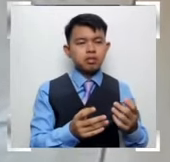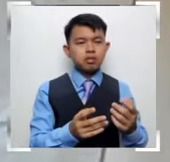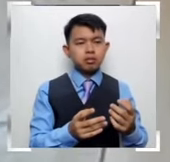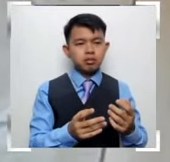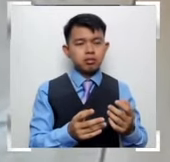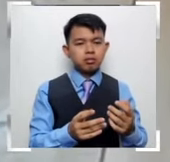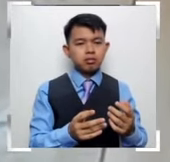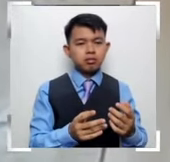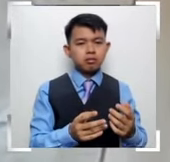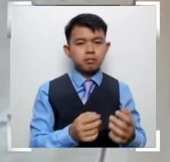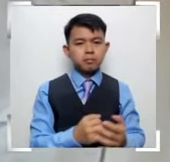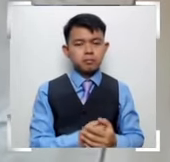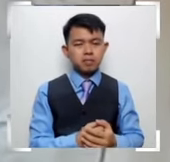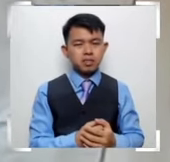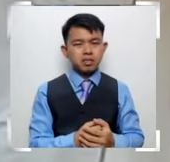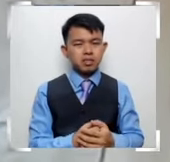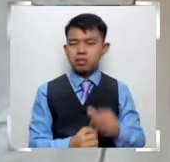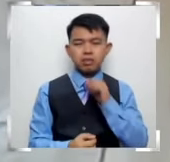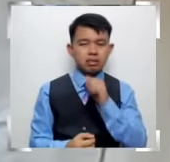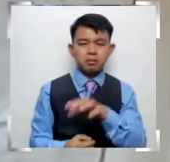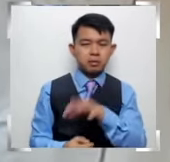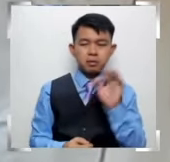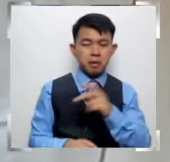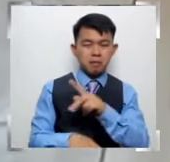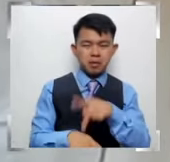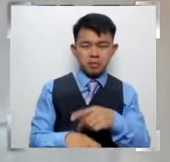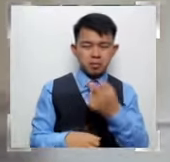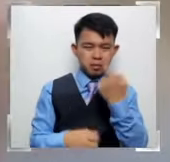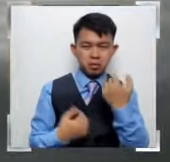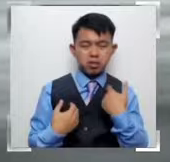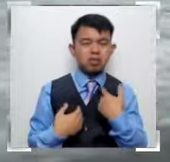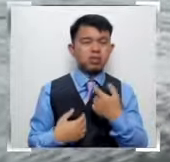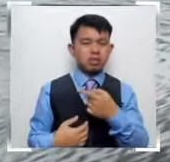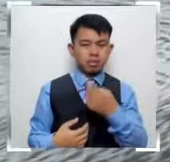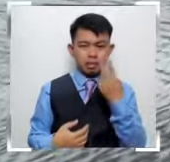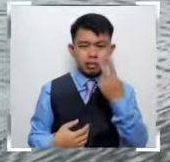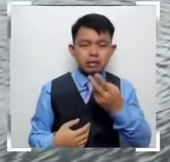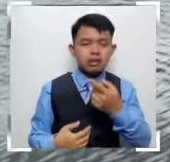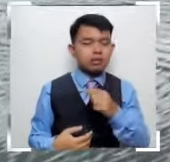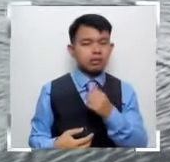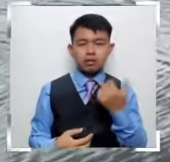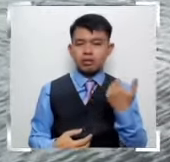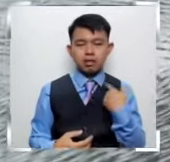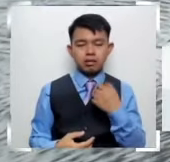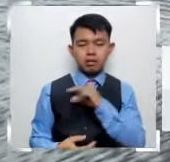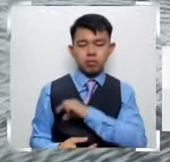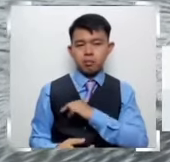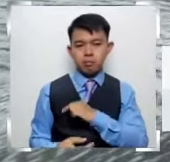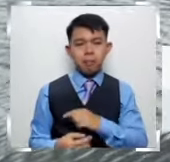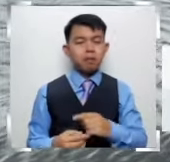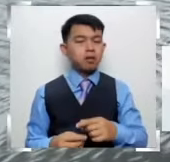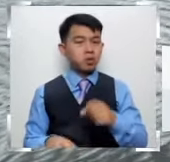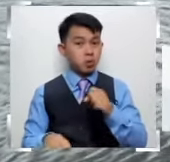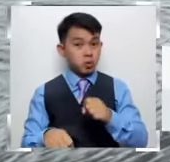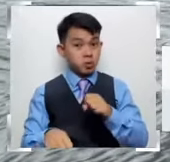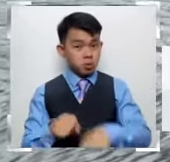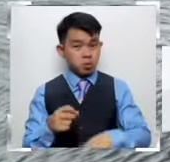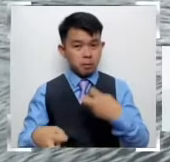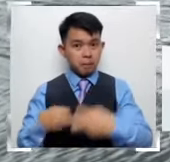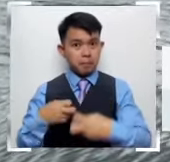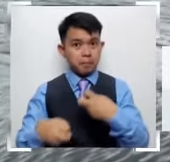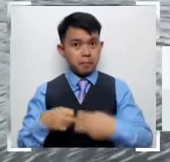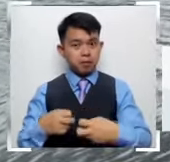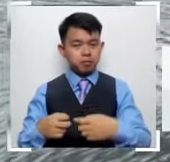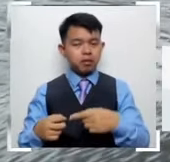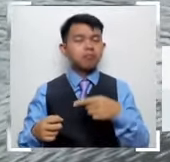from the Philippines and towards perhaps sometimes less qualified manpower sources. Ang mga problemang ito, tinutugunan na raw ng pamahalaan ayon